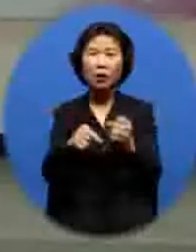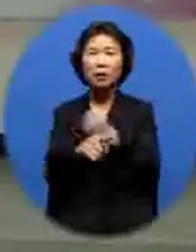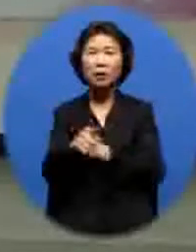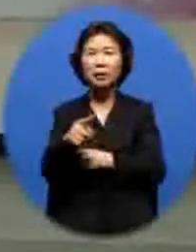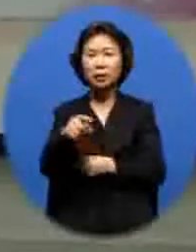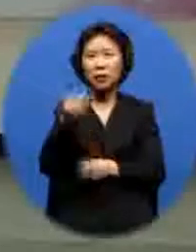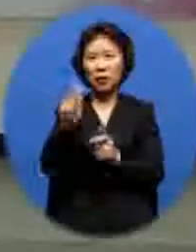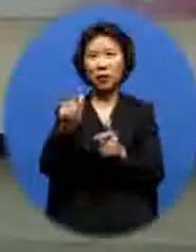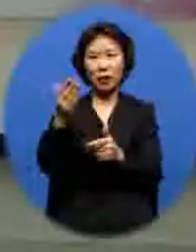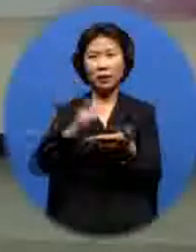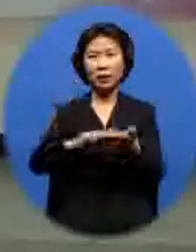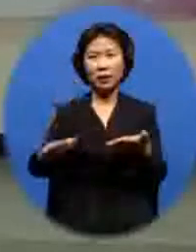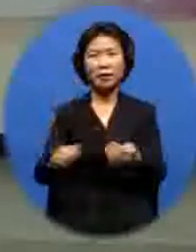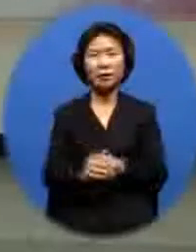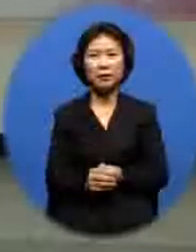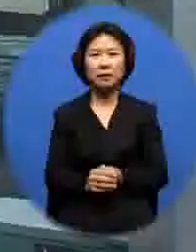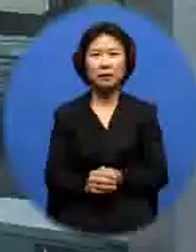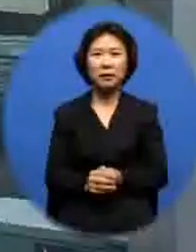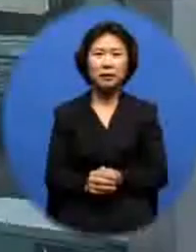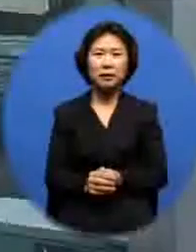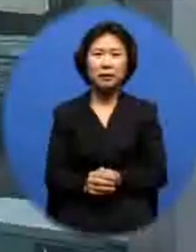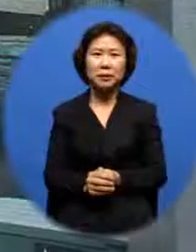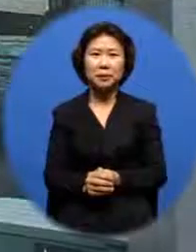CNI 뉴스 김나은입니다.